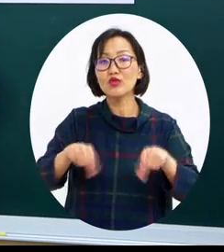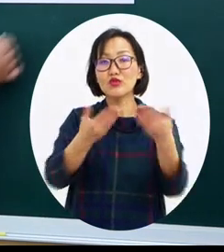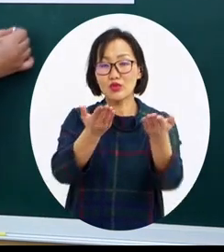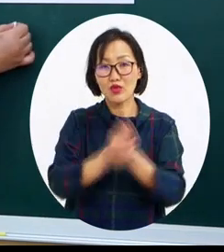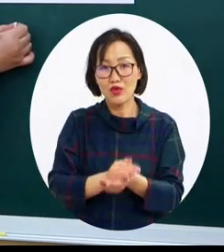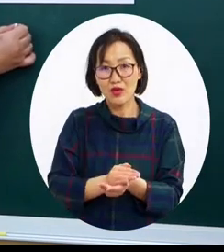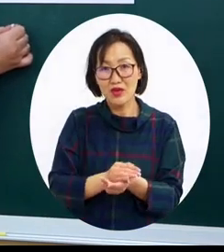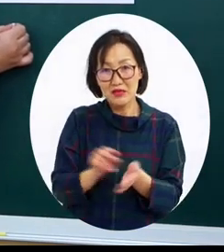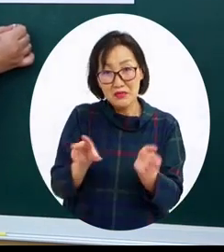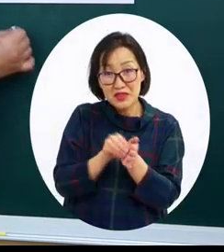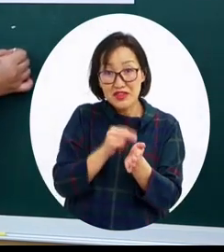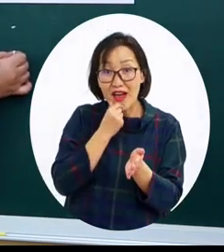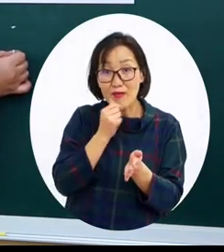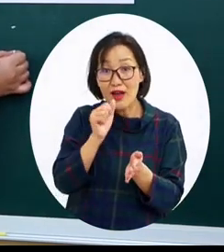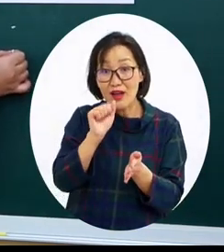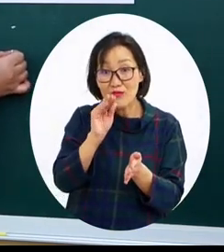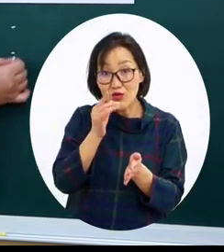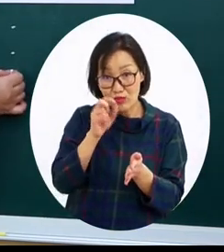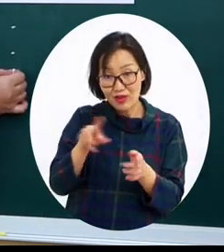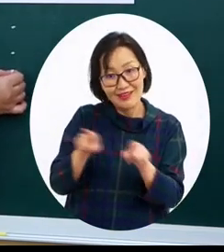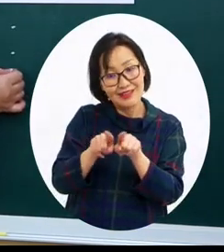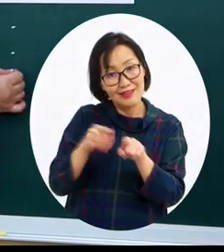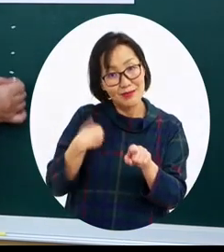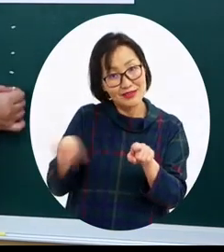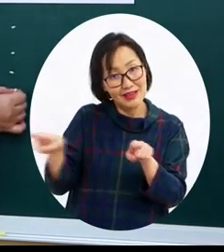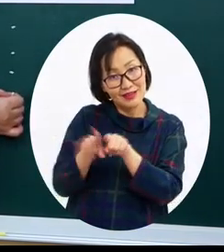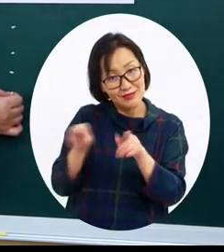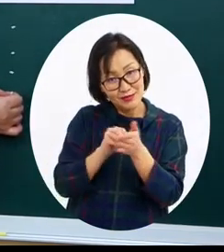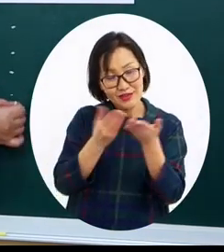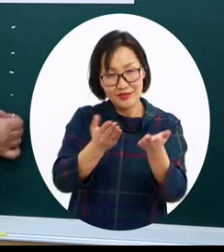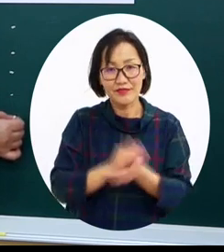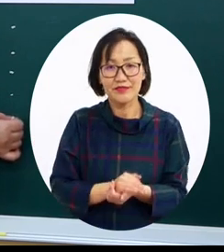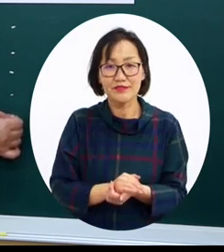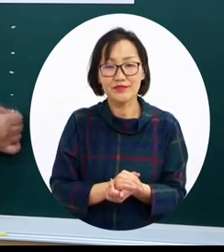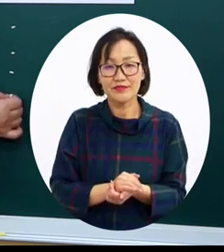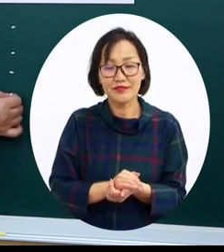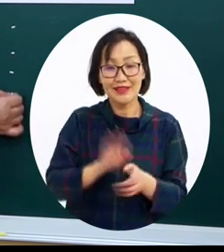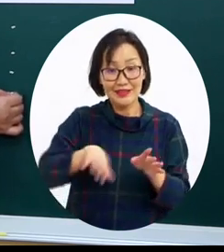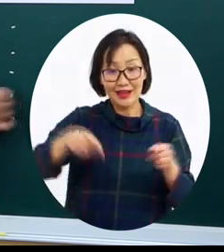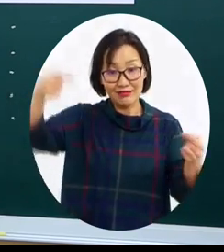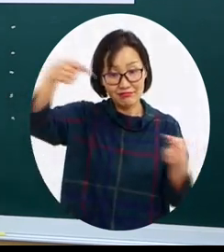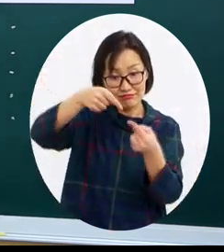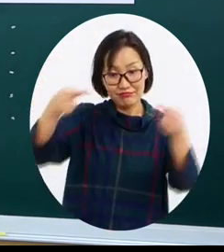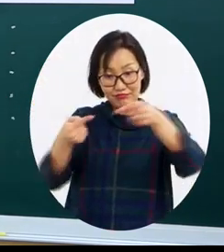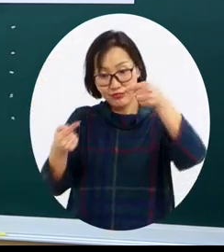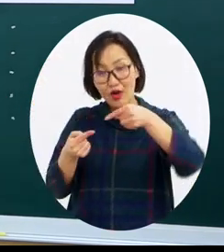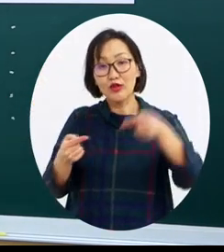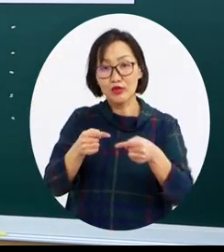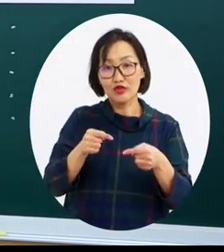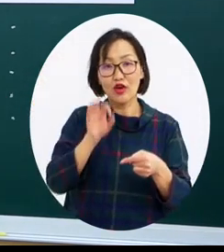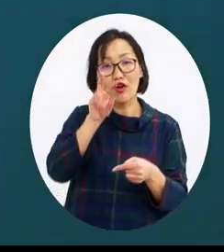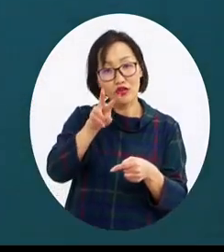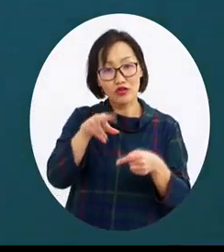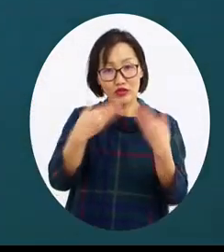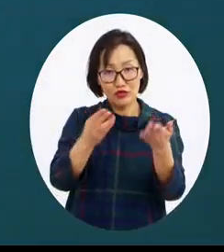5 гэчгээд энд нь цэг тавьчих болно. Дараа нь нөхөд бичиж юм тийм ээ. Ингичээд хооронд нь холбож бас болно